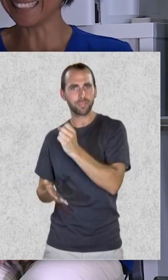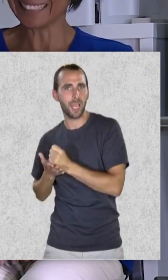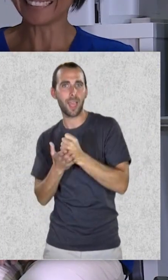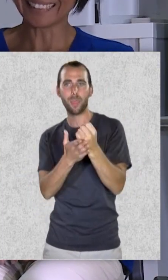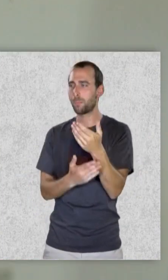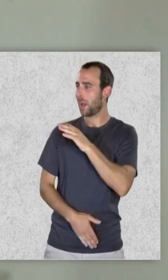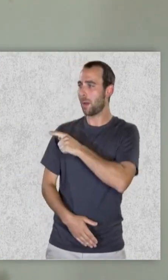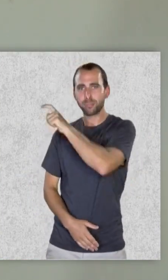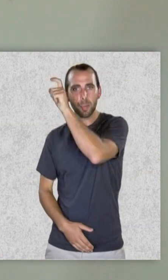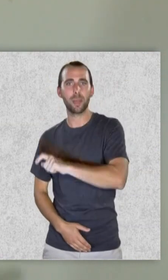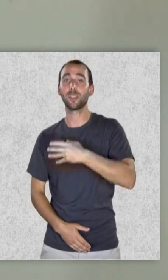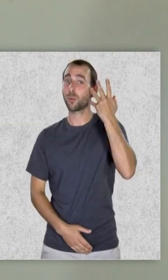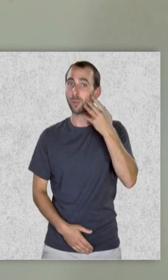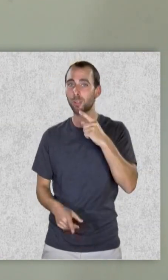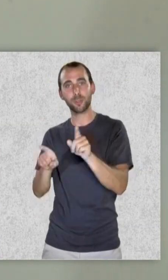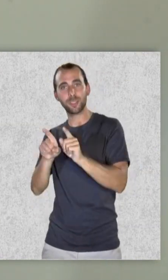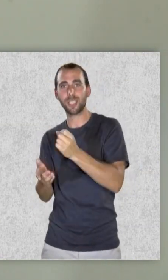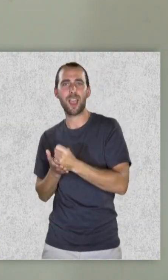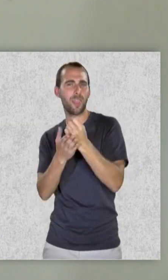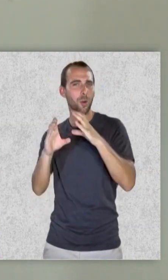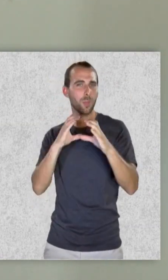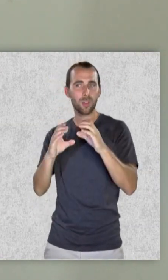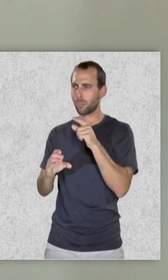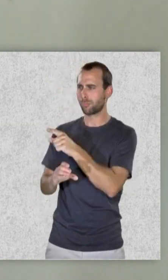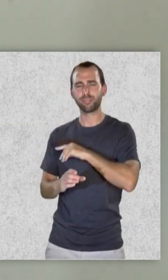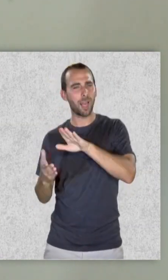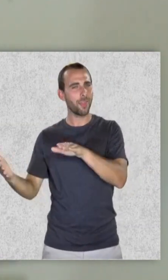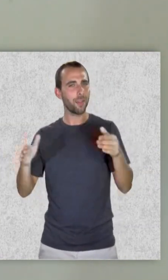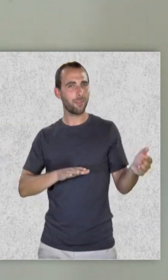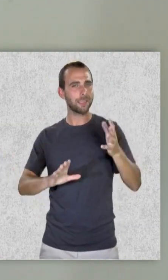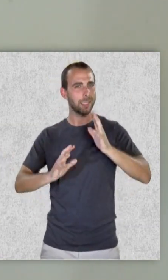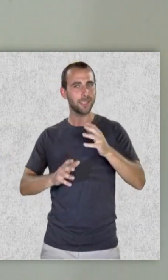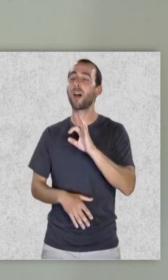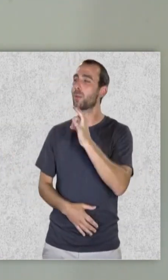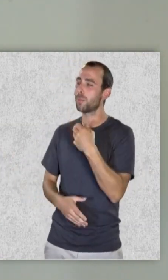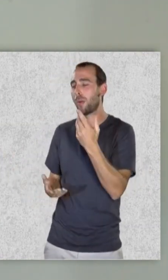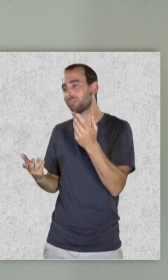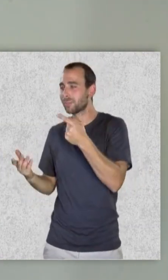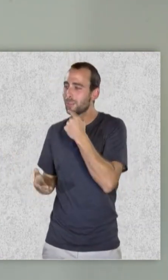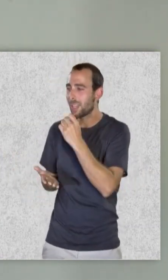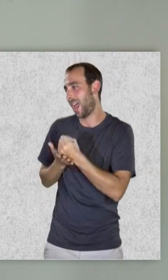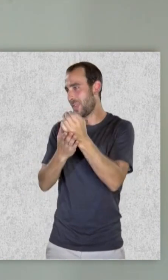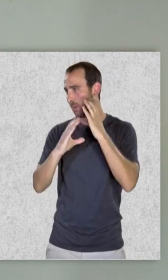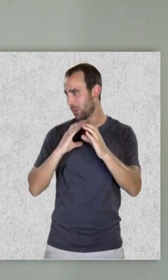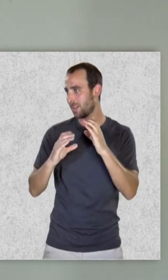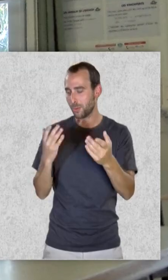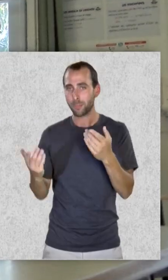interface LSF, mais voilà, elle aide à la communication pour être plus simple, de l'association pour la surdité.